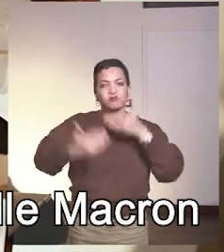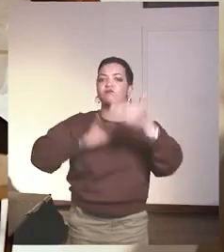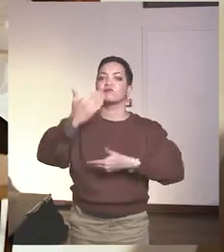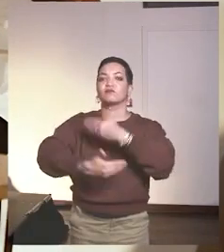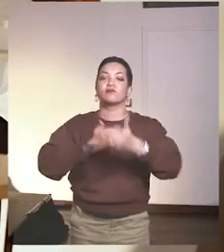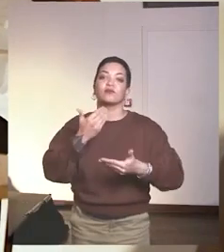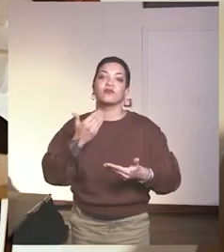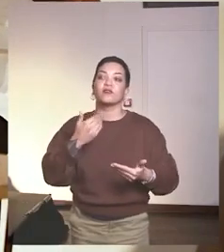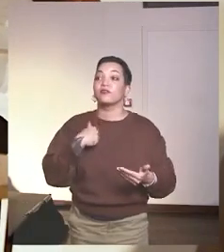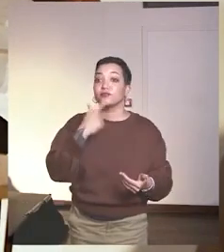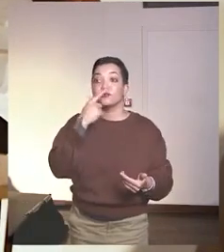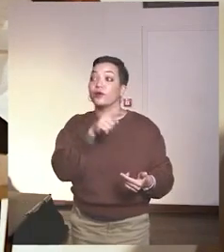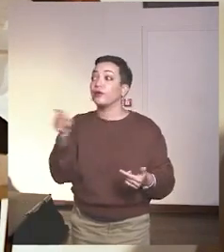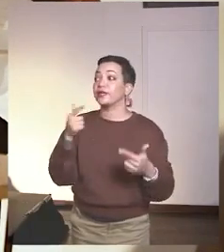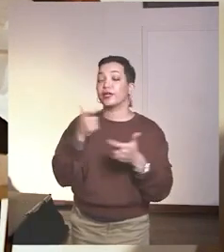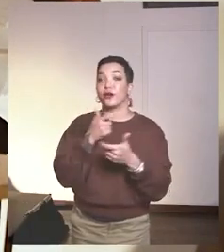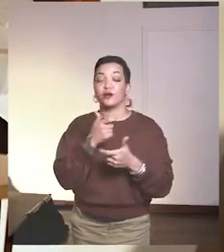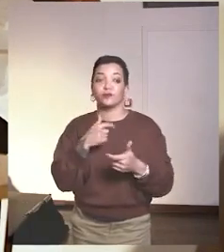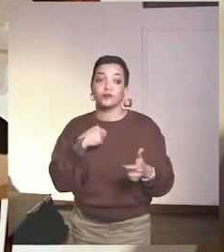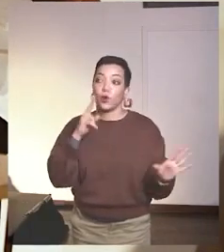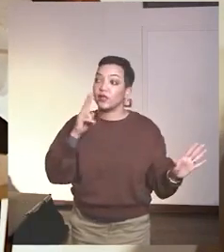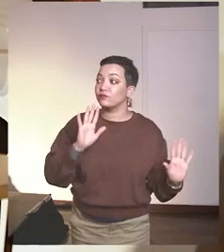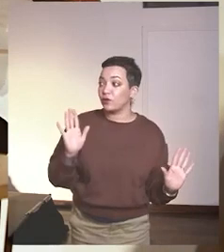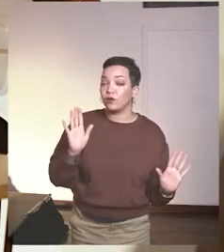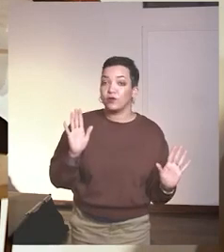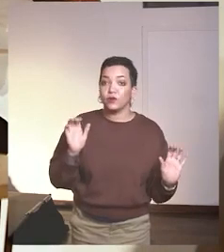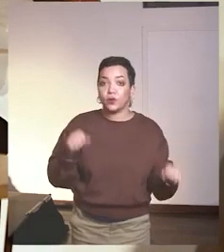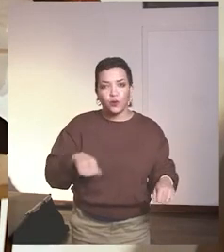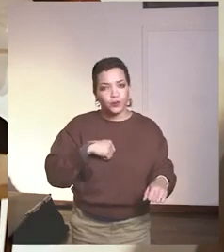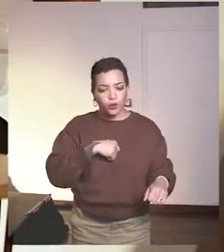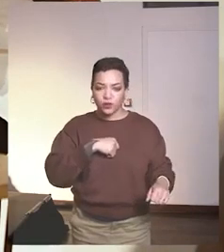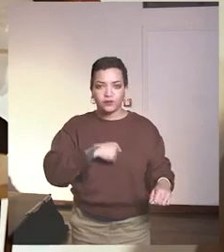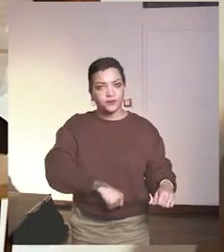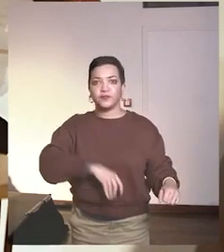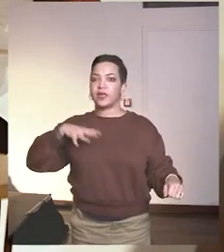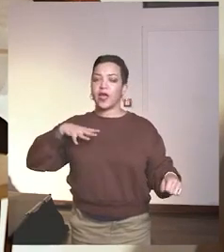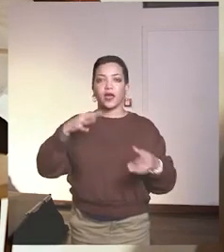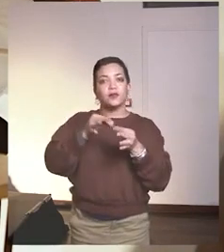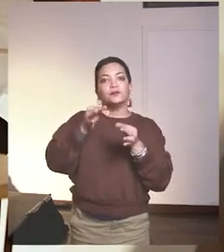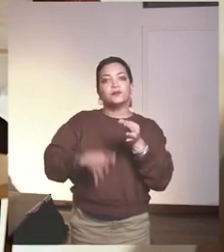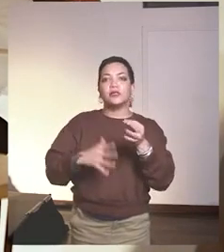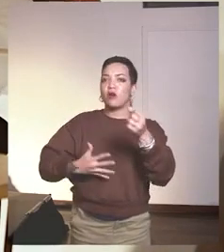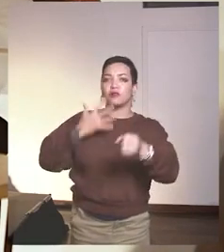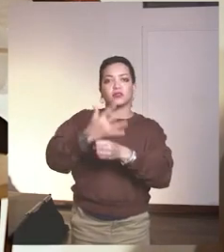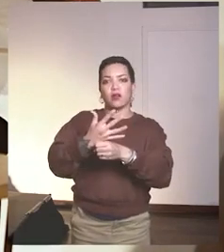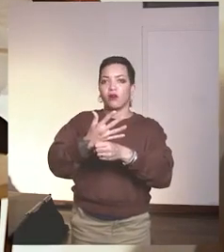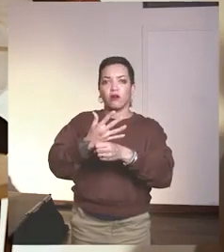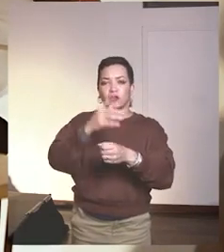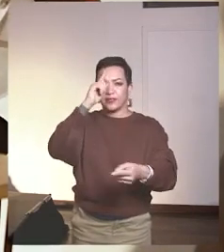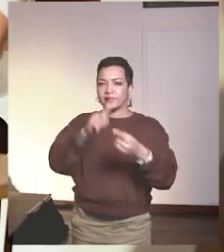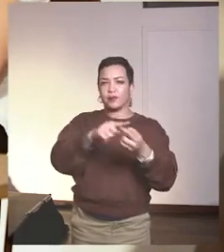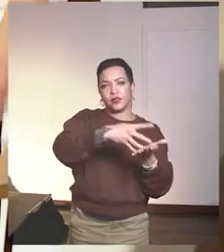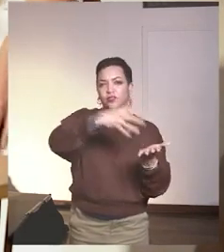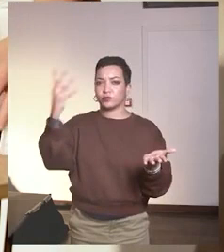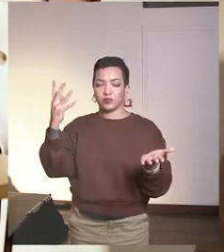ça a l'air de rigoler dans la salle, mais honnêtement, je pense qu'on peut, vraiment défendre fièrement le bilan sur la cause LGBT pendant ces